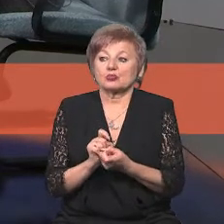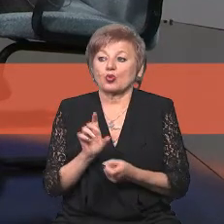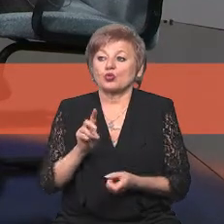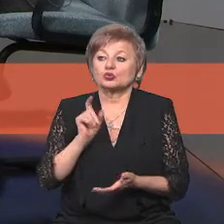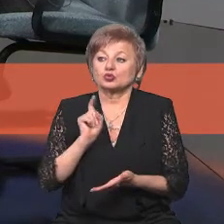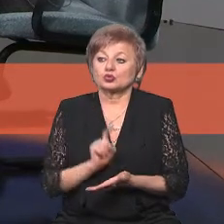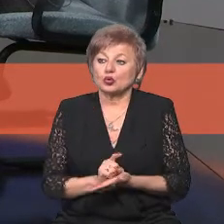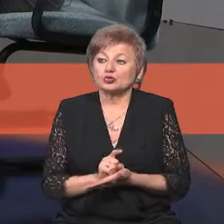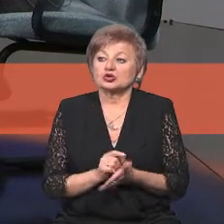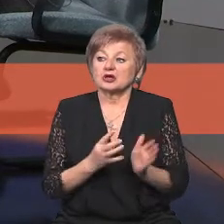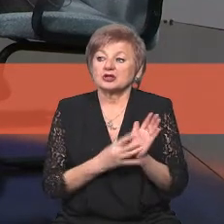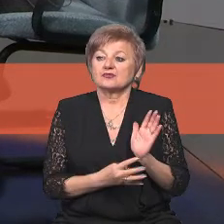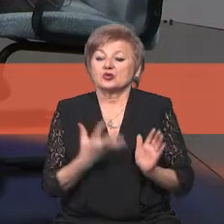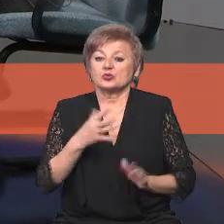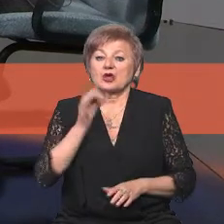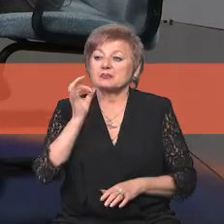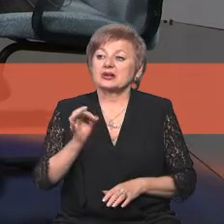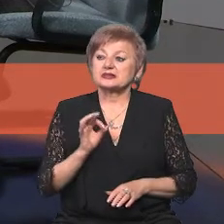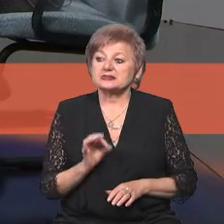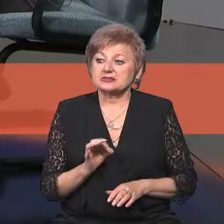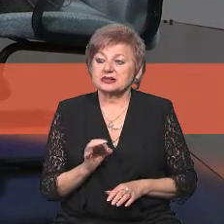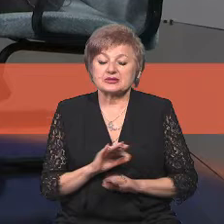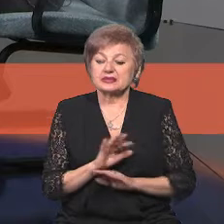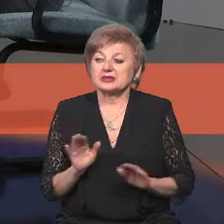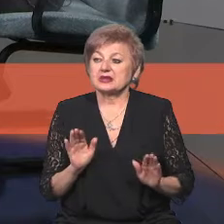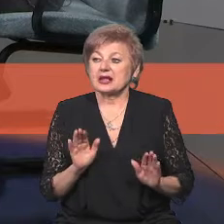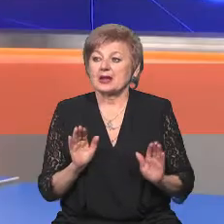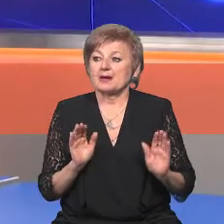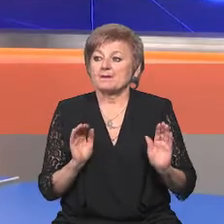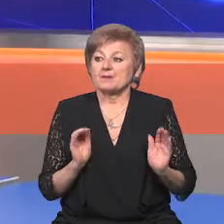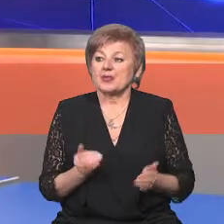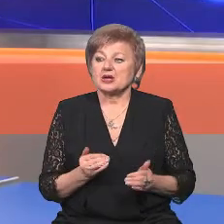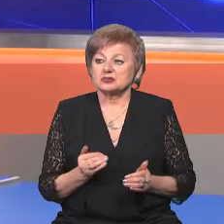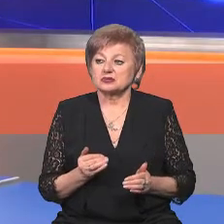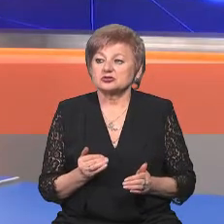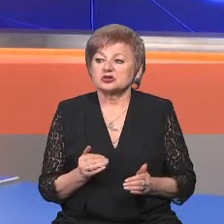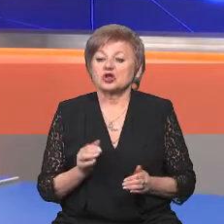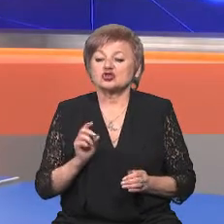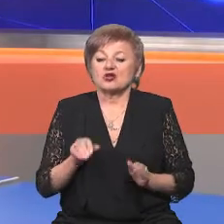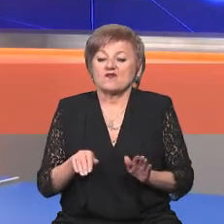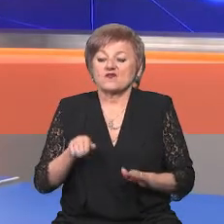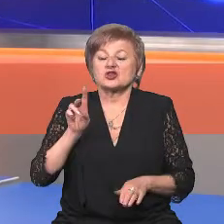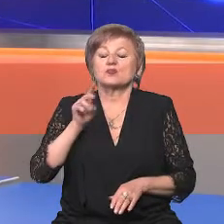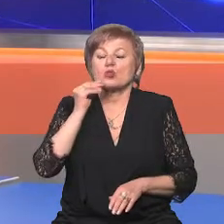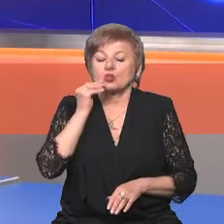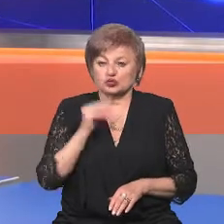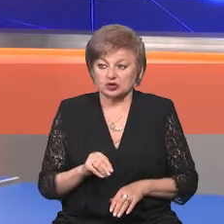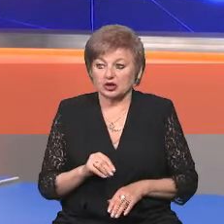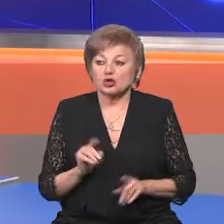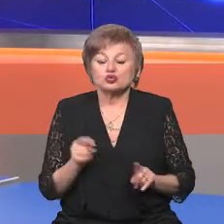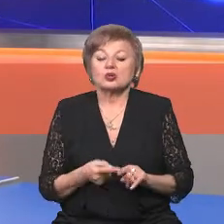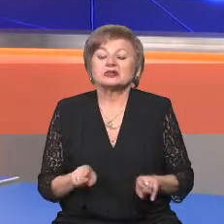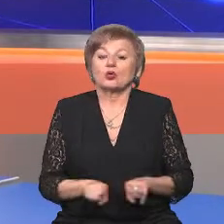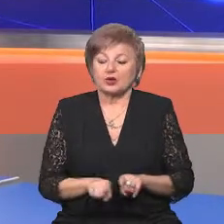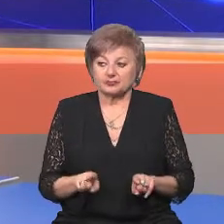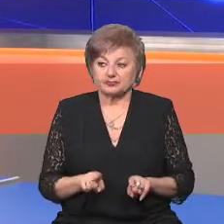ніж 95%. Не менш. Чим вище, тим краще. Що це таке?